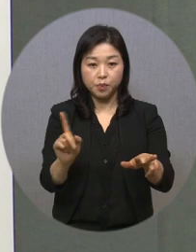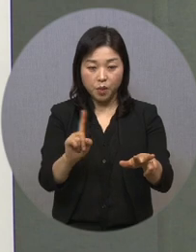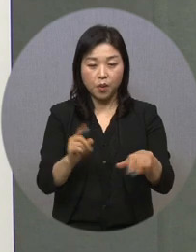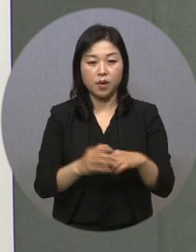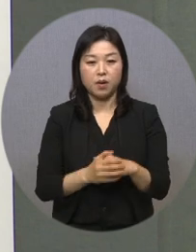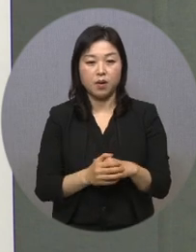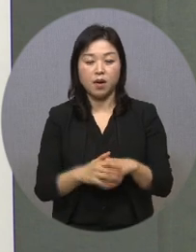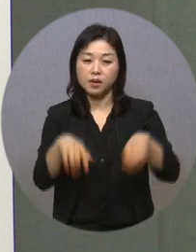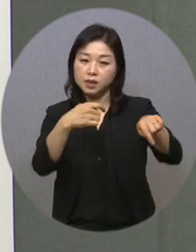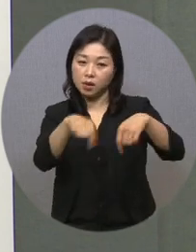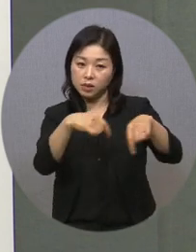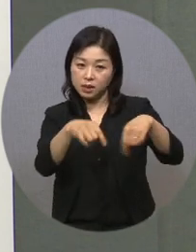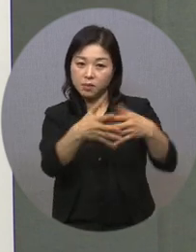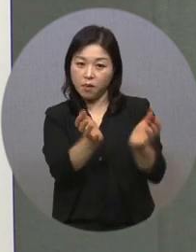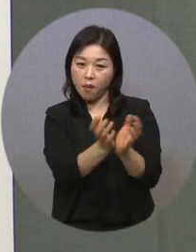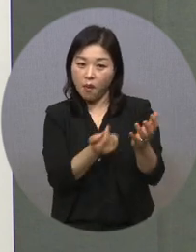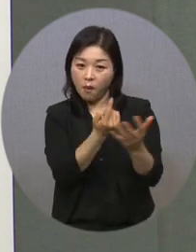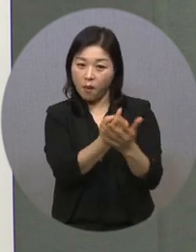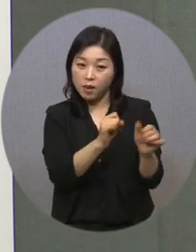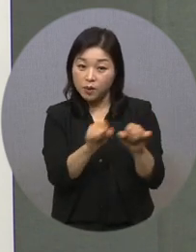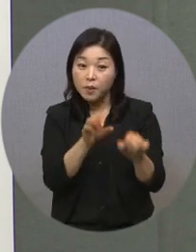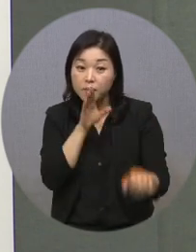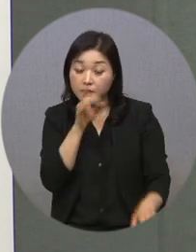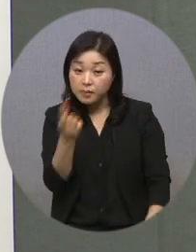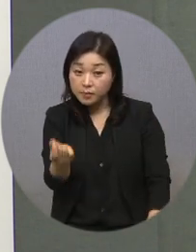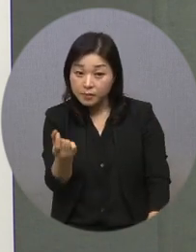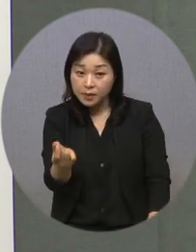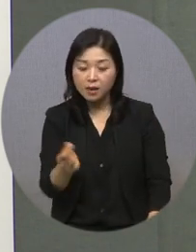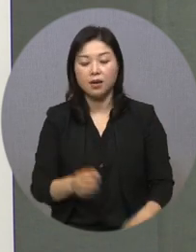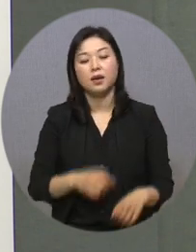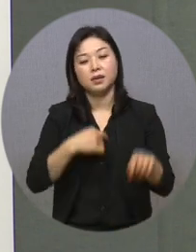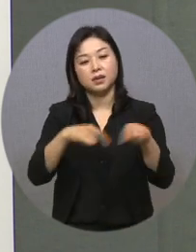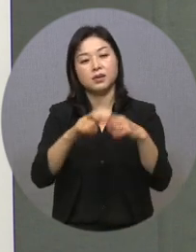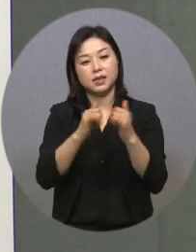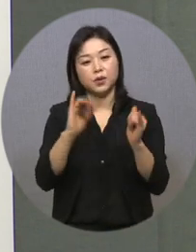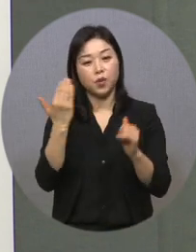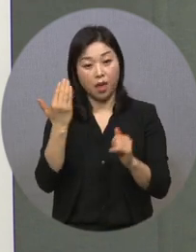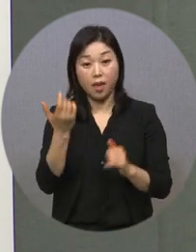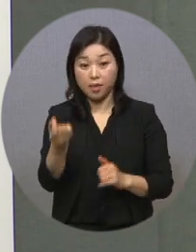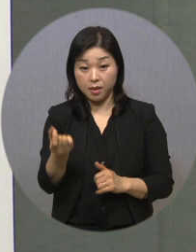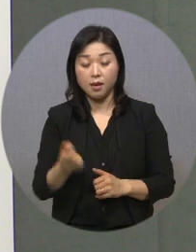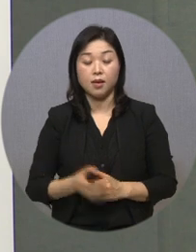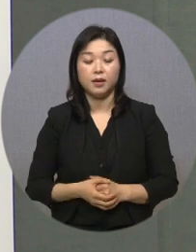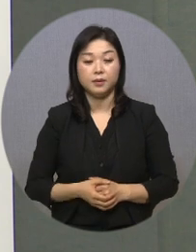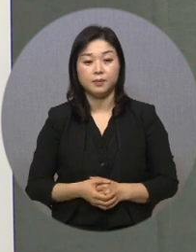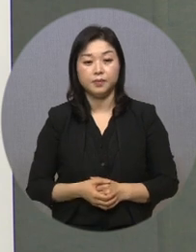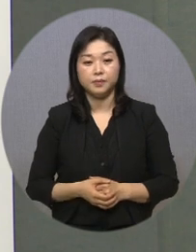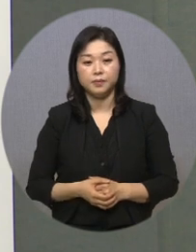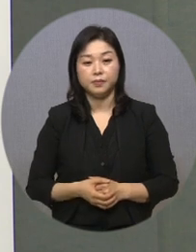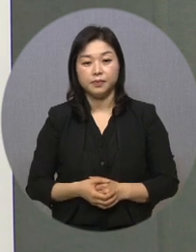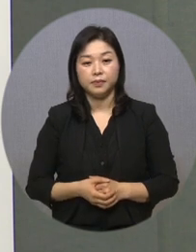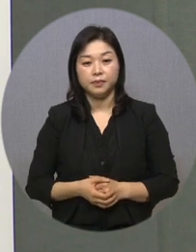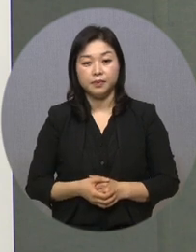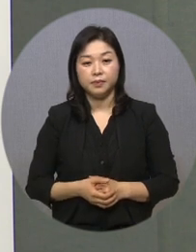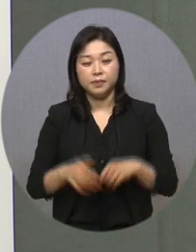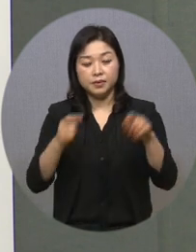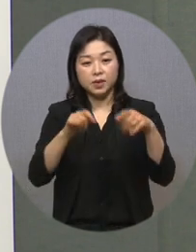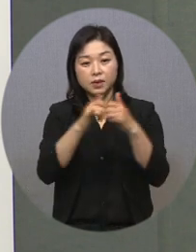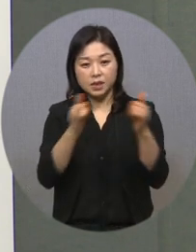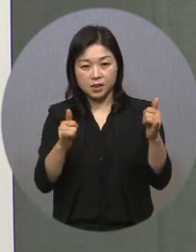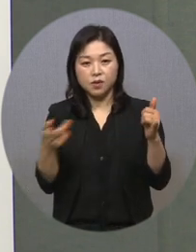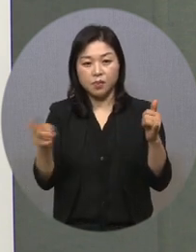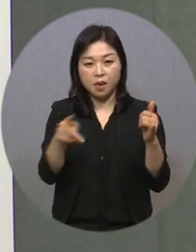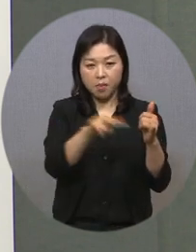뭐 정치계 일원 아니겠습니까? 결국은 정치인이 되셨는데, 그 정치인이 될